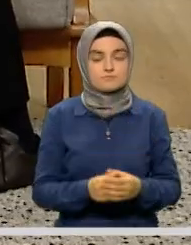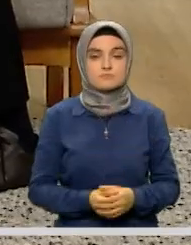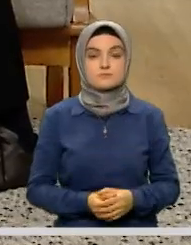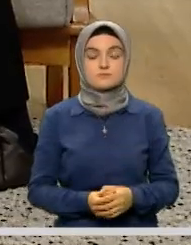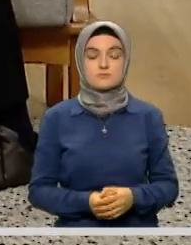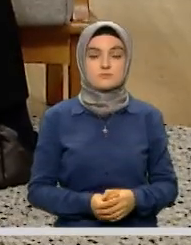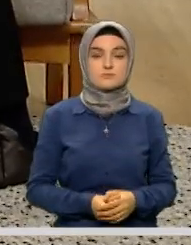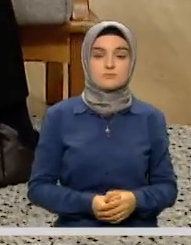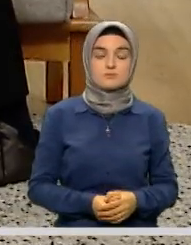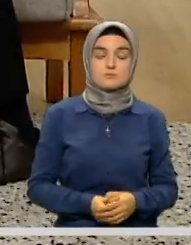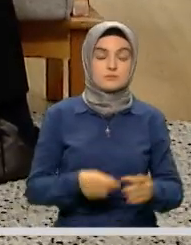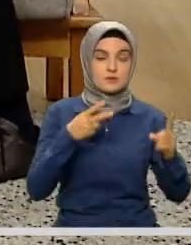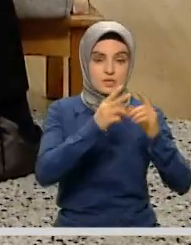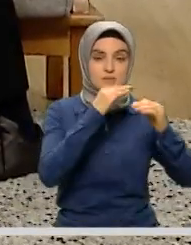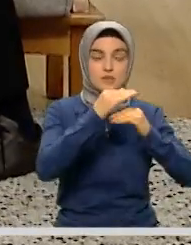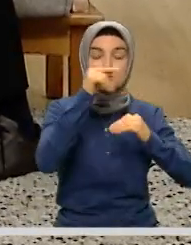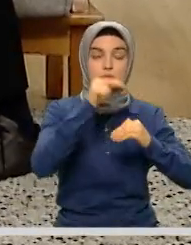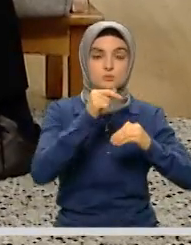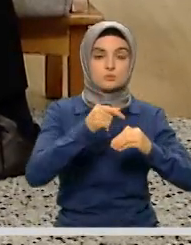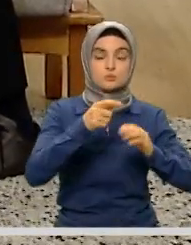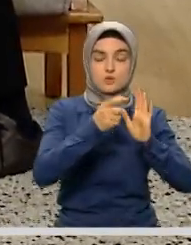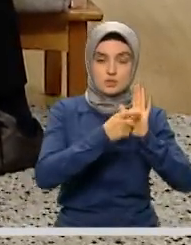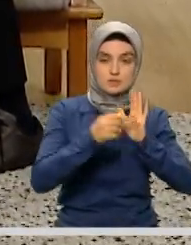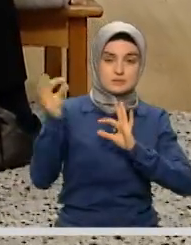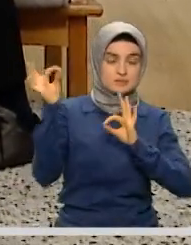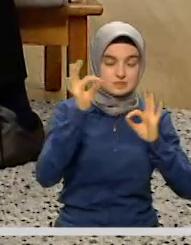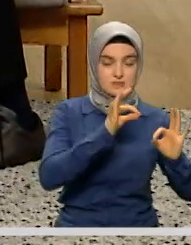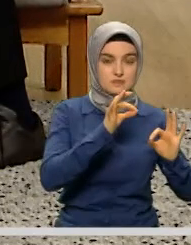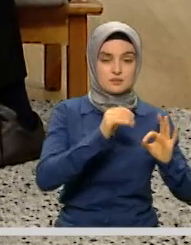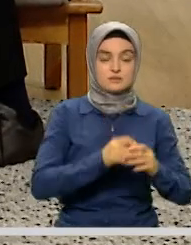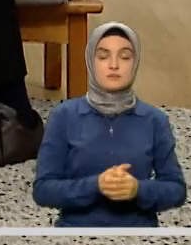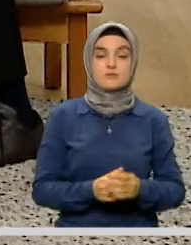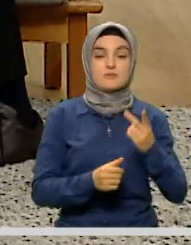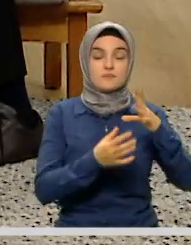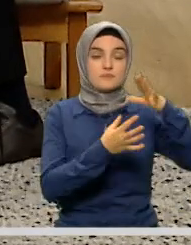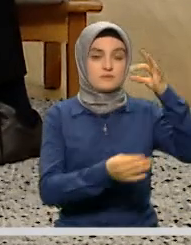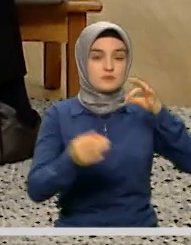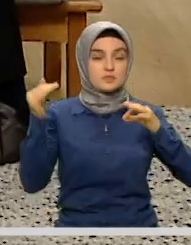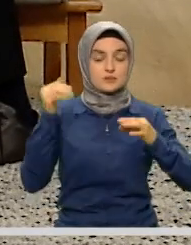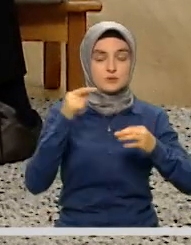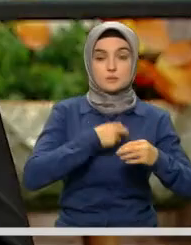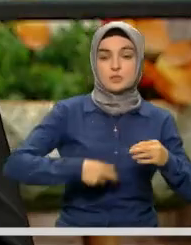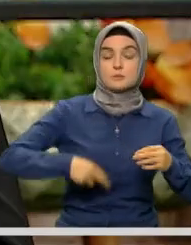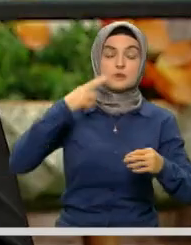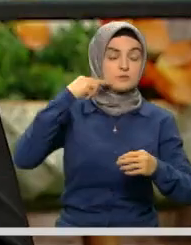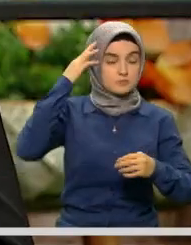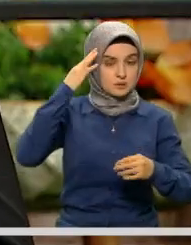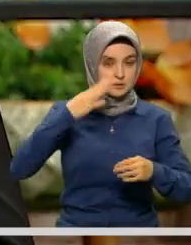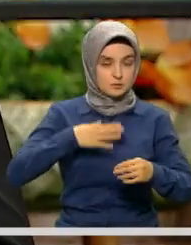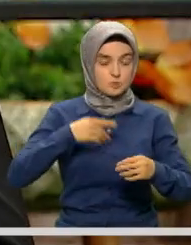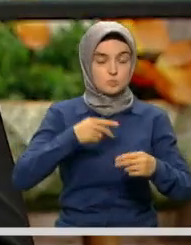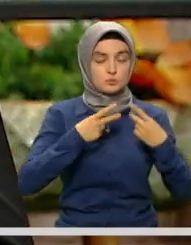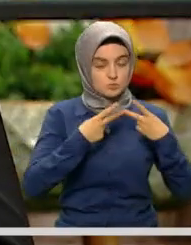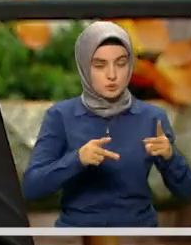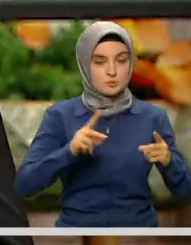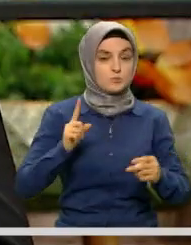Ve sahabe bu ayet-i kerime indiğinde ve vahşi geldiğinde Efendimiz'e bu bağışlanma